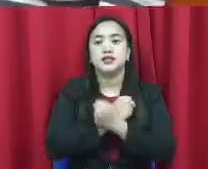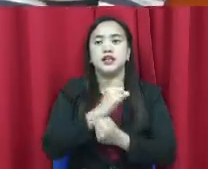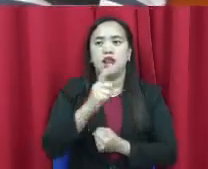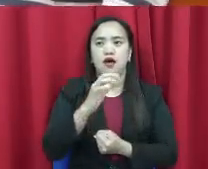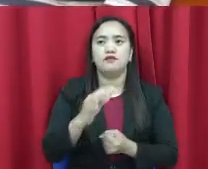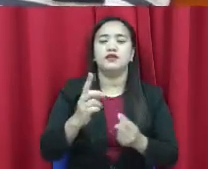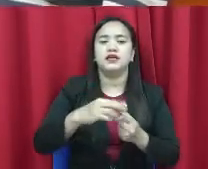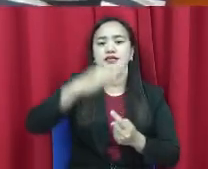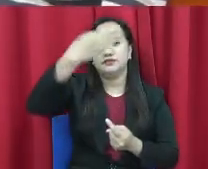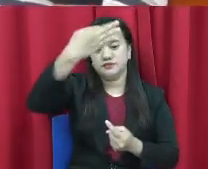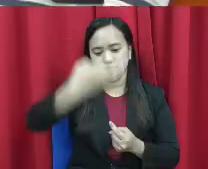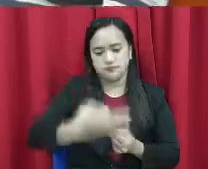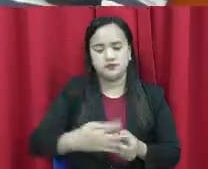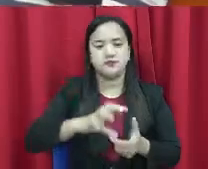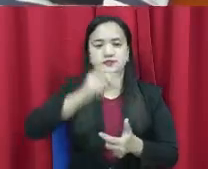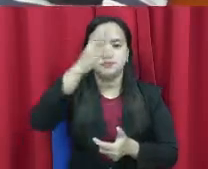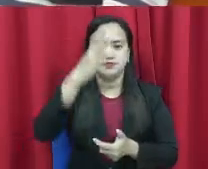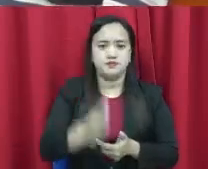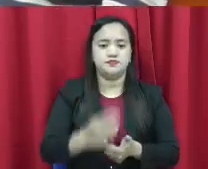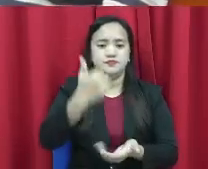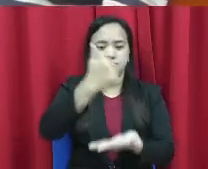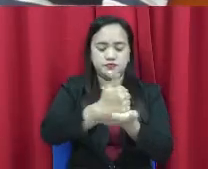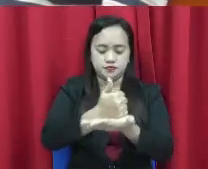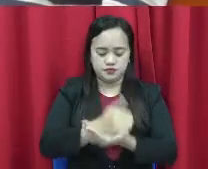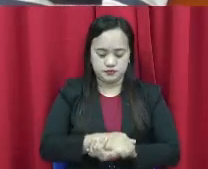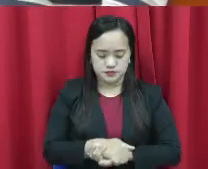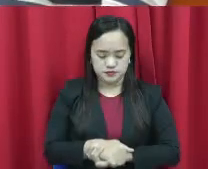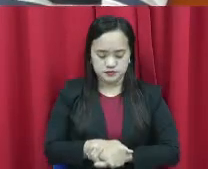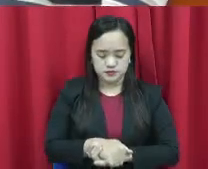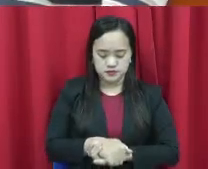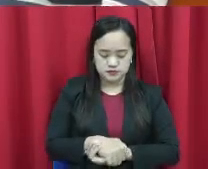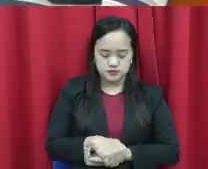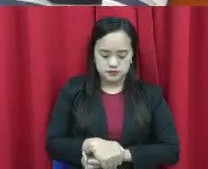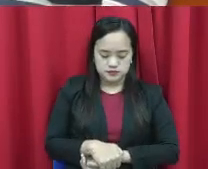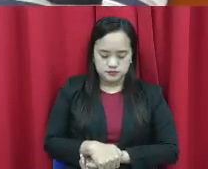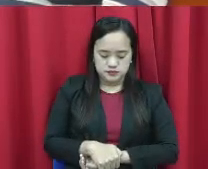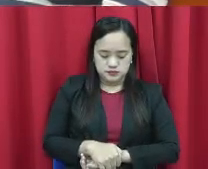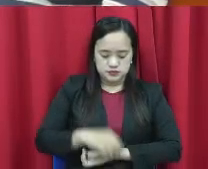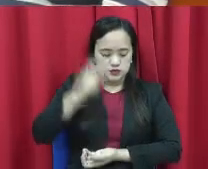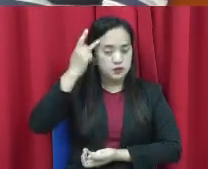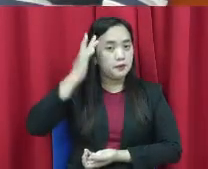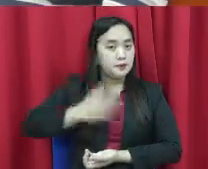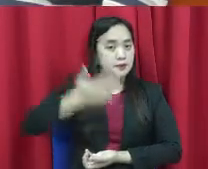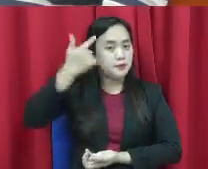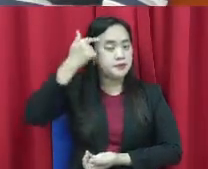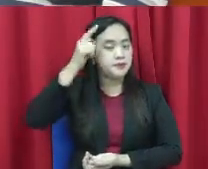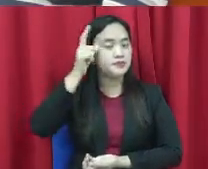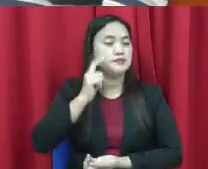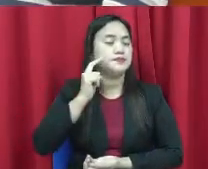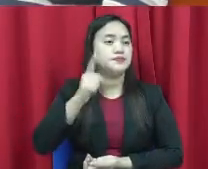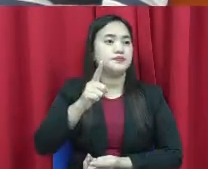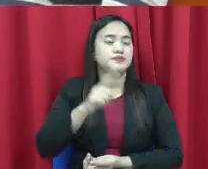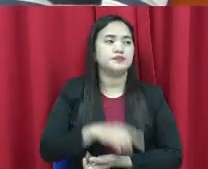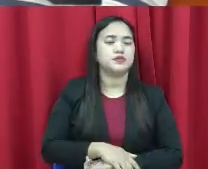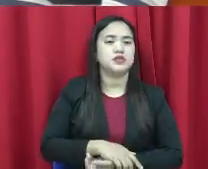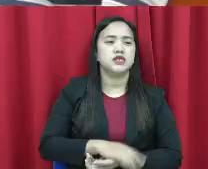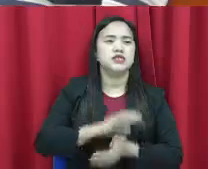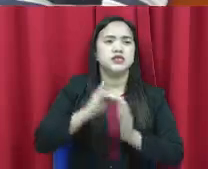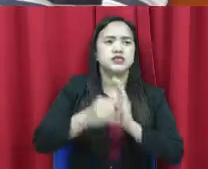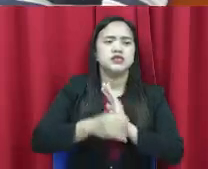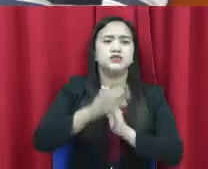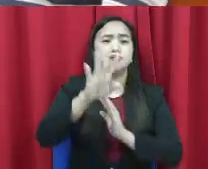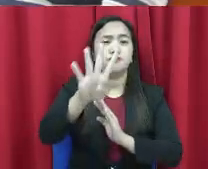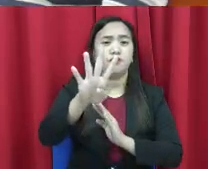panginoon Kaya nga po eh isa lang po doon sabi nga ng ating mahal na Pastor doon ay apat yung kanya pong ibinigay na